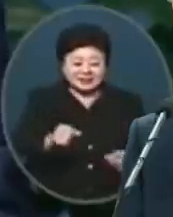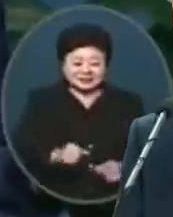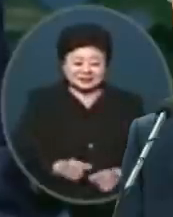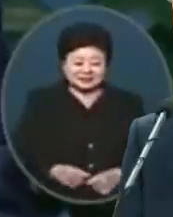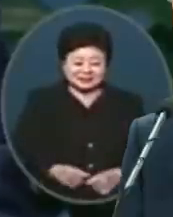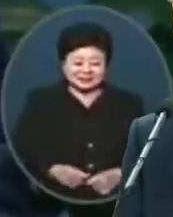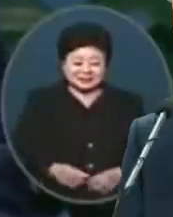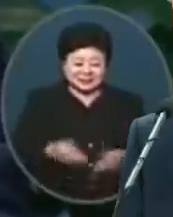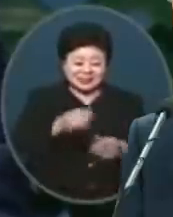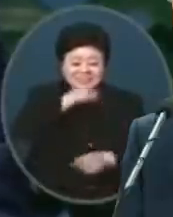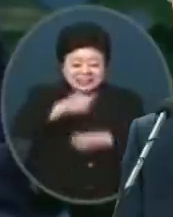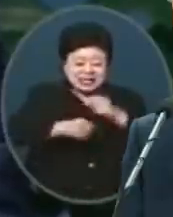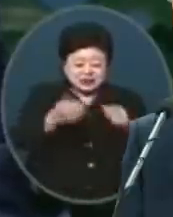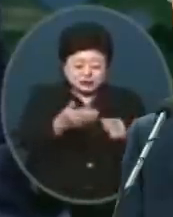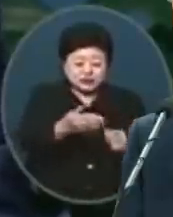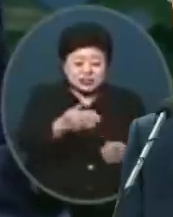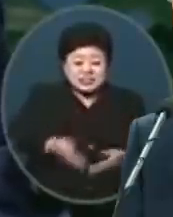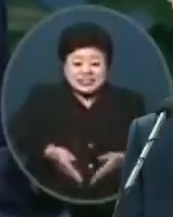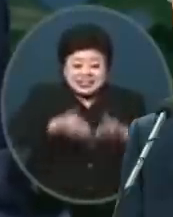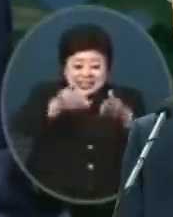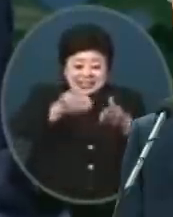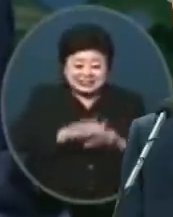해방을 얻는 길이요, 자유를 얻는 길이요,